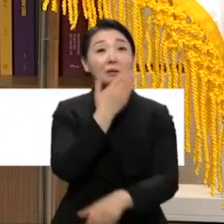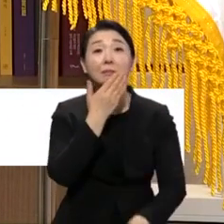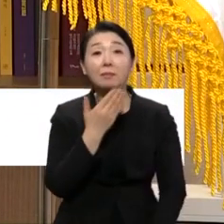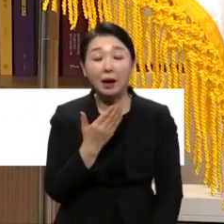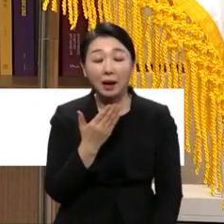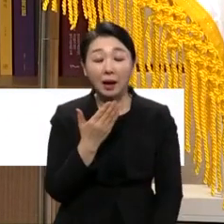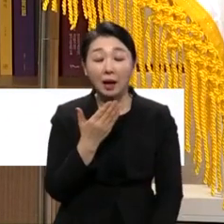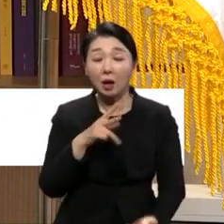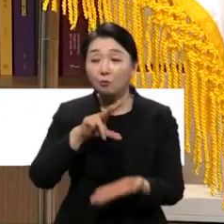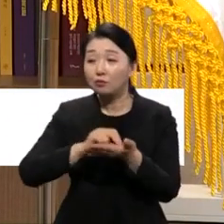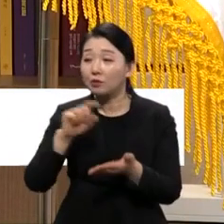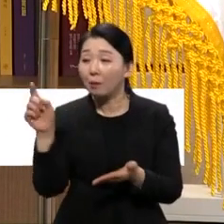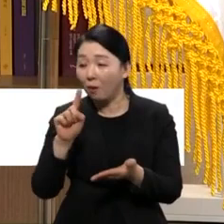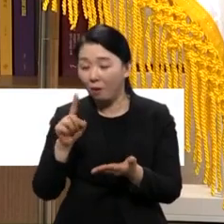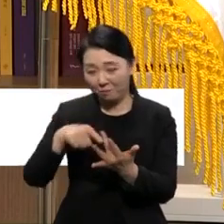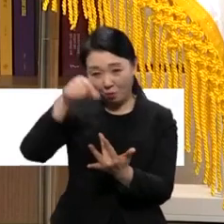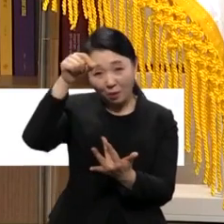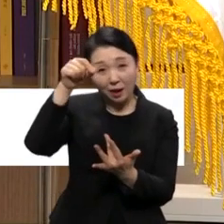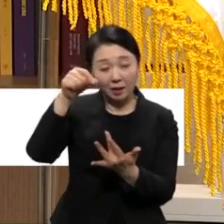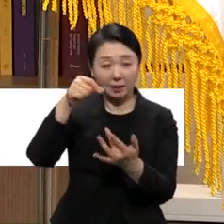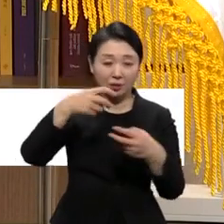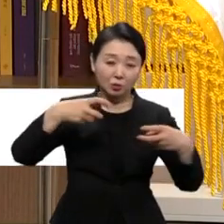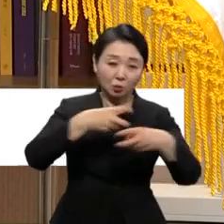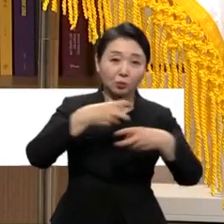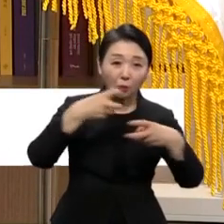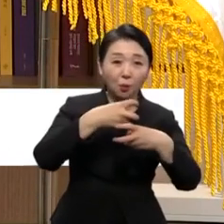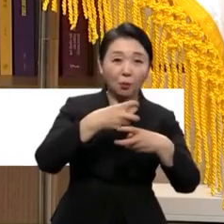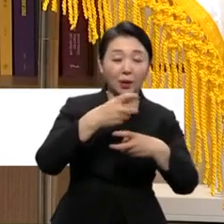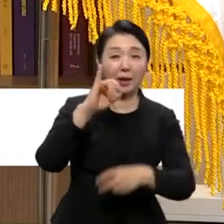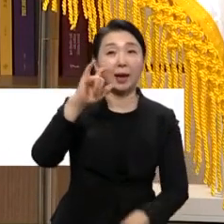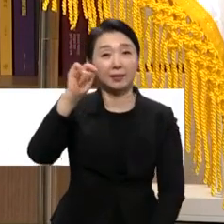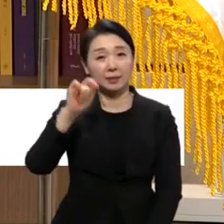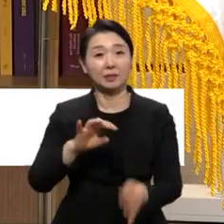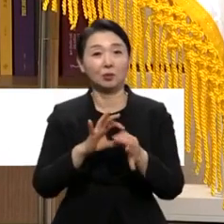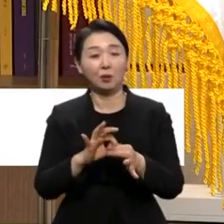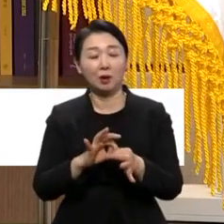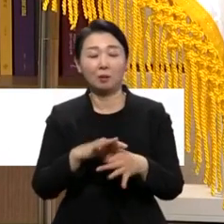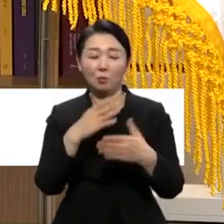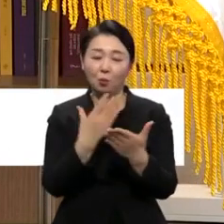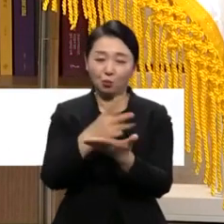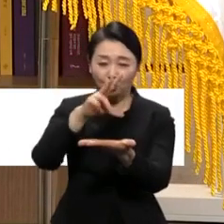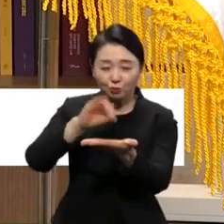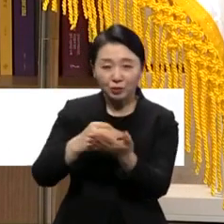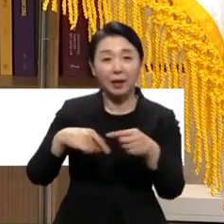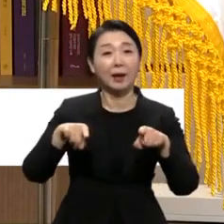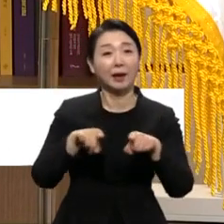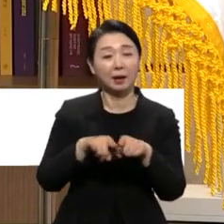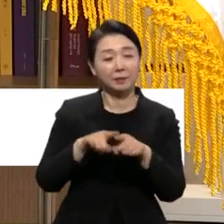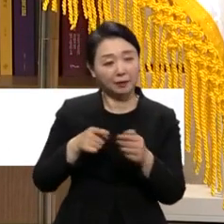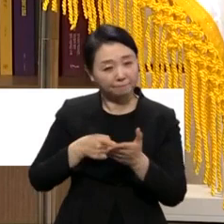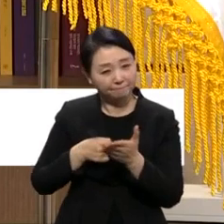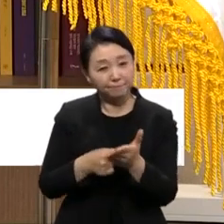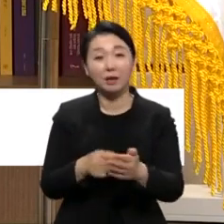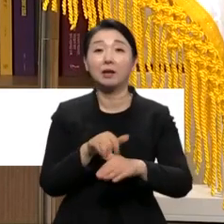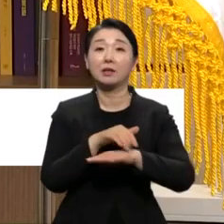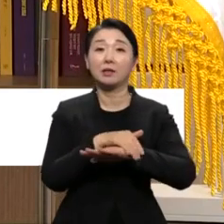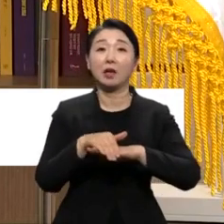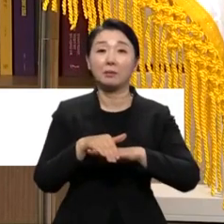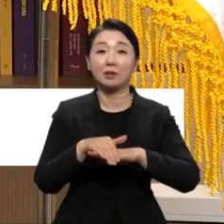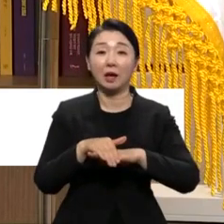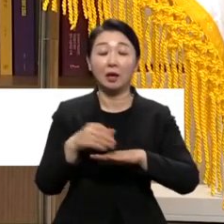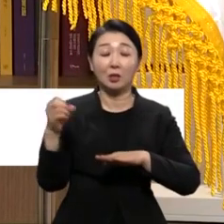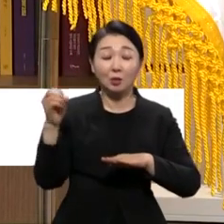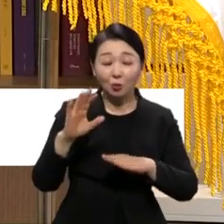해서 그것이 교통부터 첨단 산업에 이르기까지 다양한 과제들을 공동으로 추진을 해서